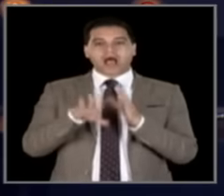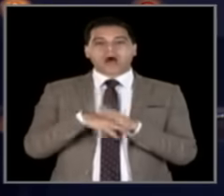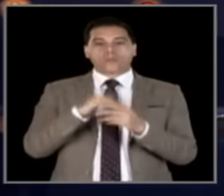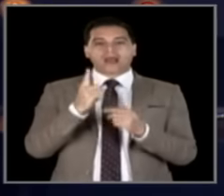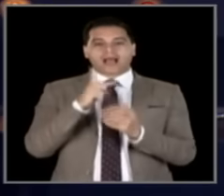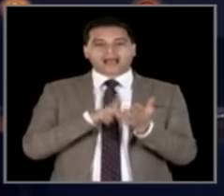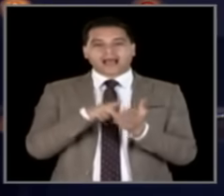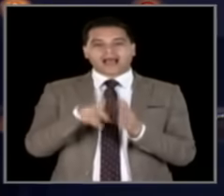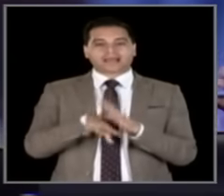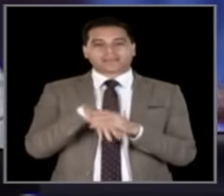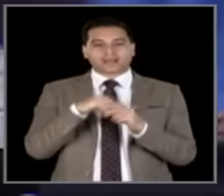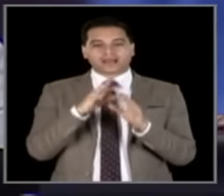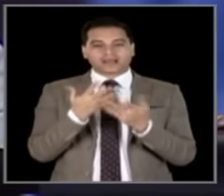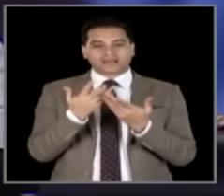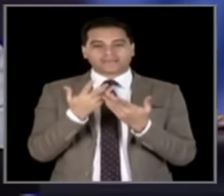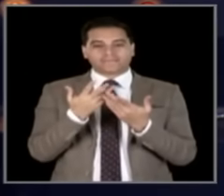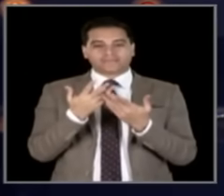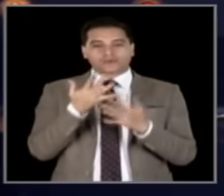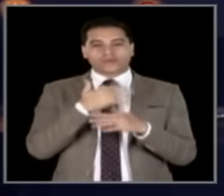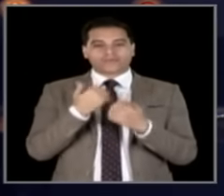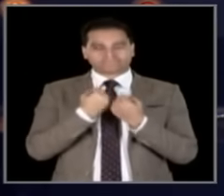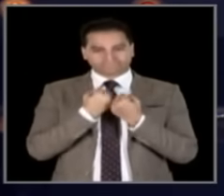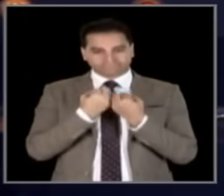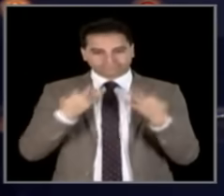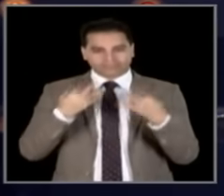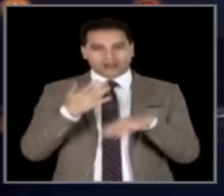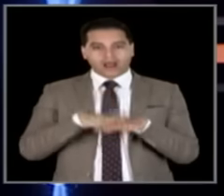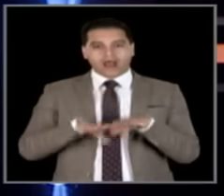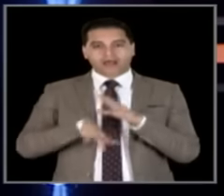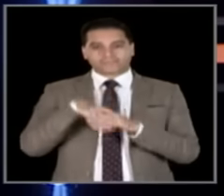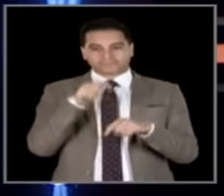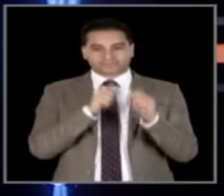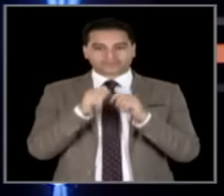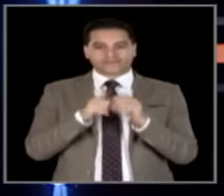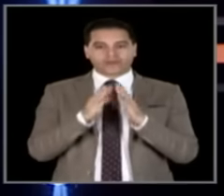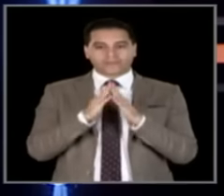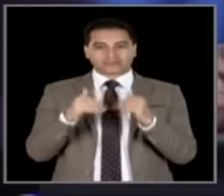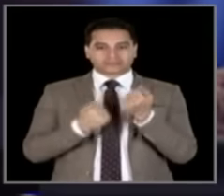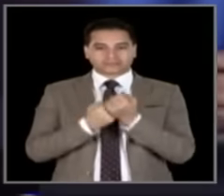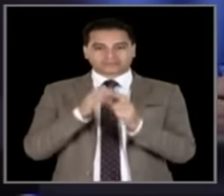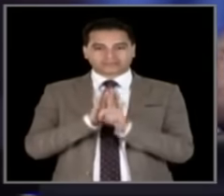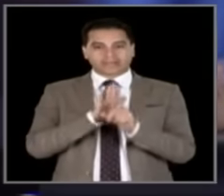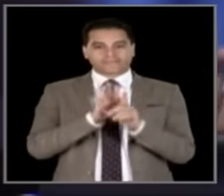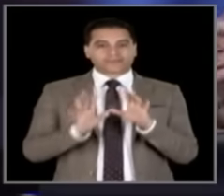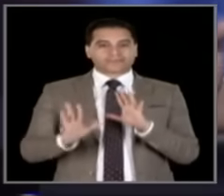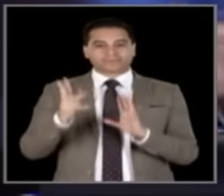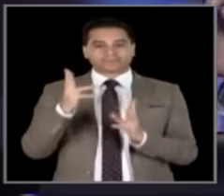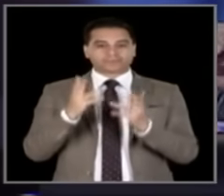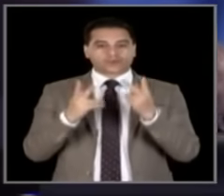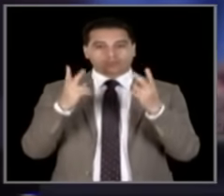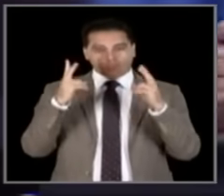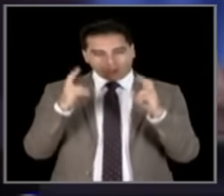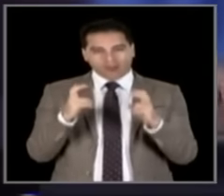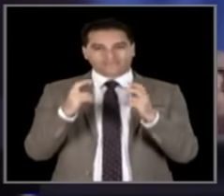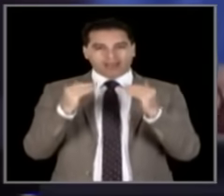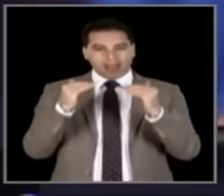قرار هتاخده ايه؟ الاكتفاء الذاتي. تمام. انا هكتفي بالتصنيع المحلي وهشجعه اكتر ان علشان اكتفي ذاتيا واوقف او